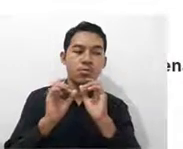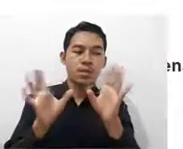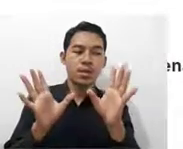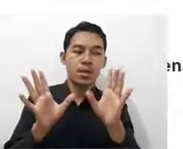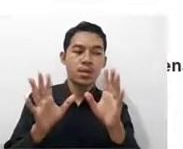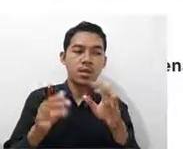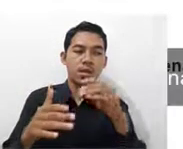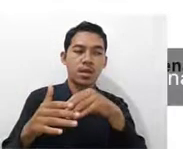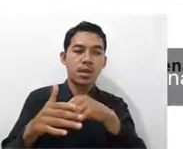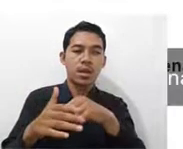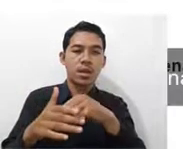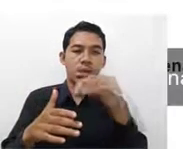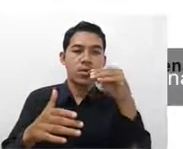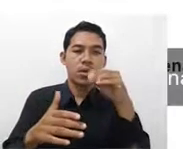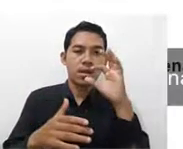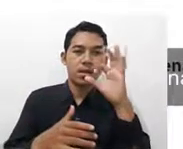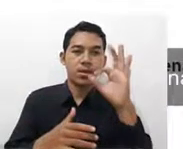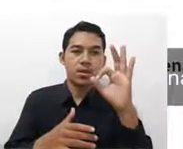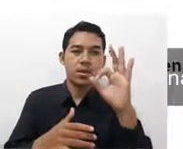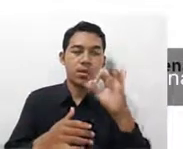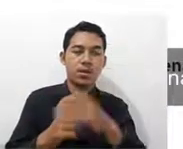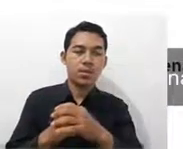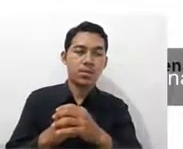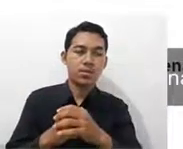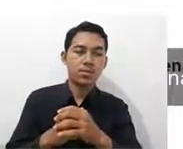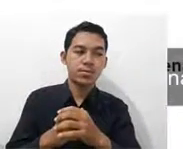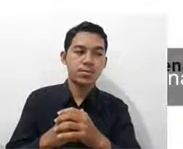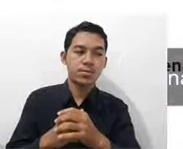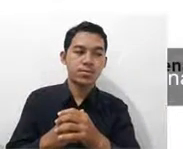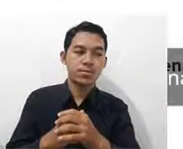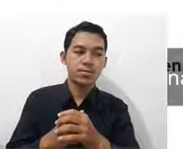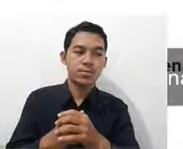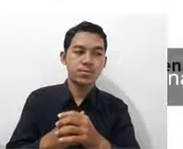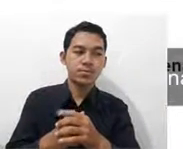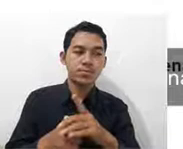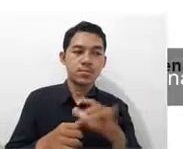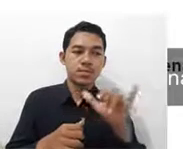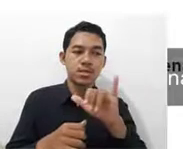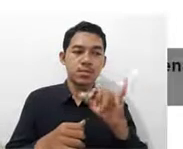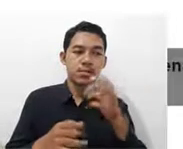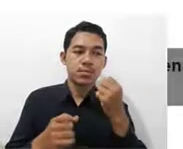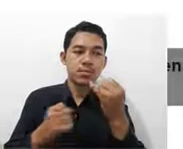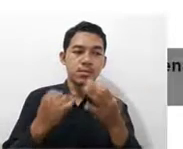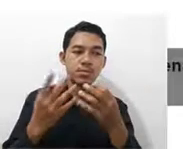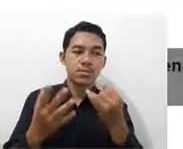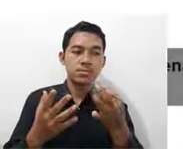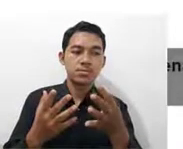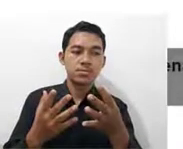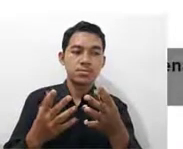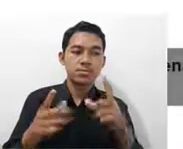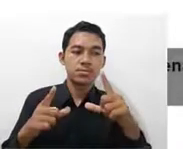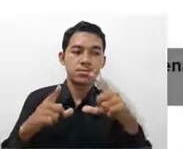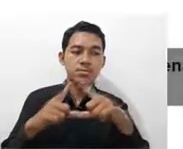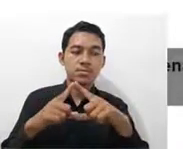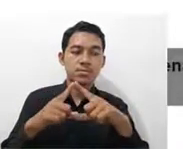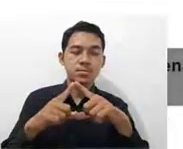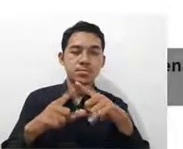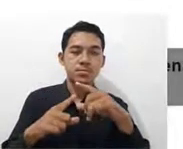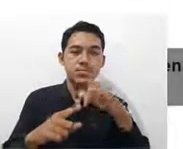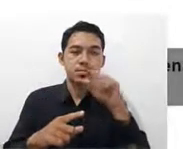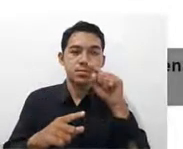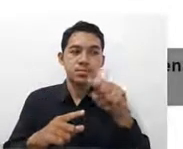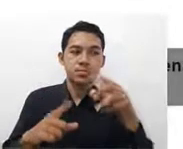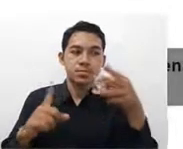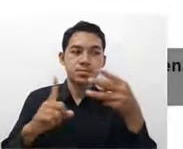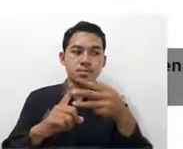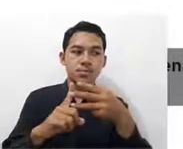0. Nah pernyataan persamaan matematisnya itu dibentuk seperti ini. A dot B di